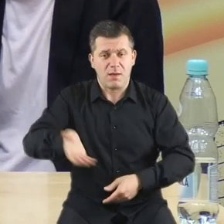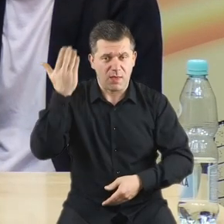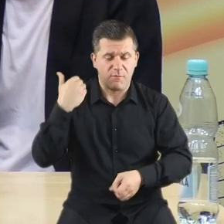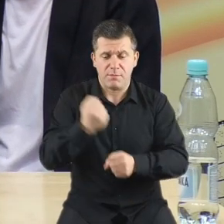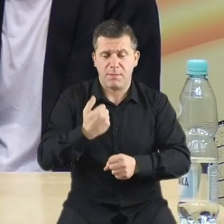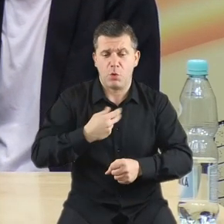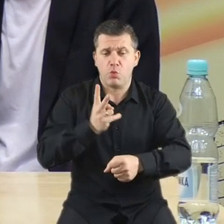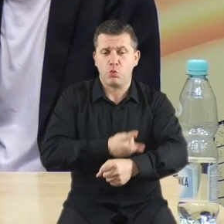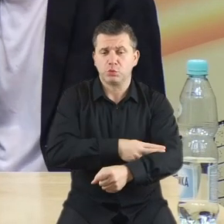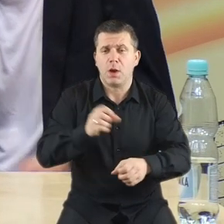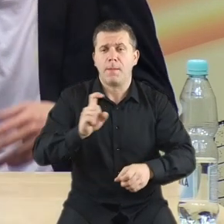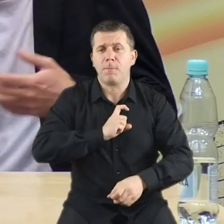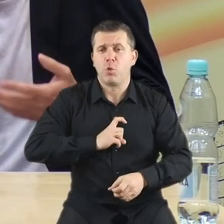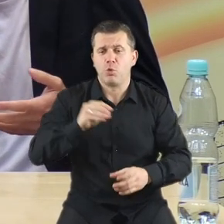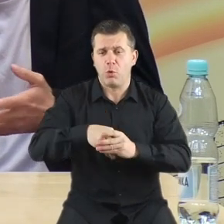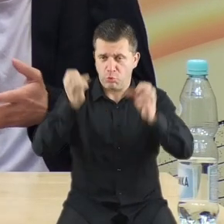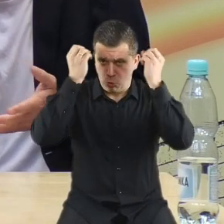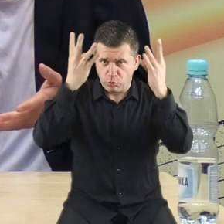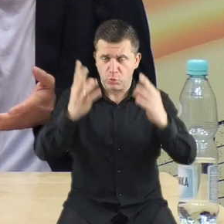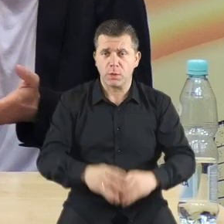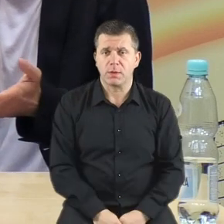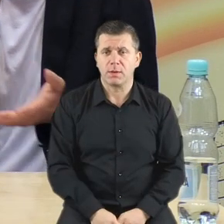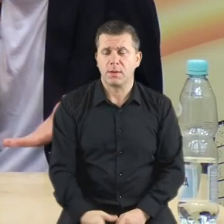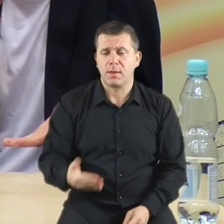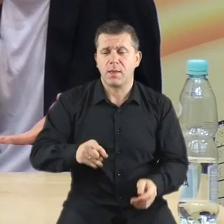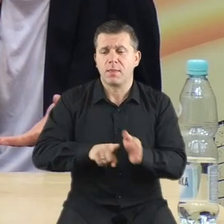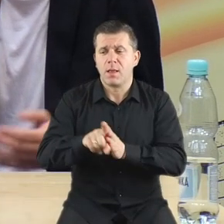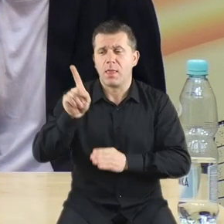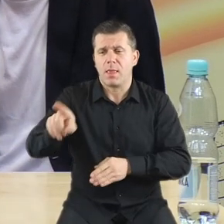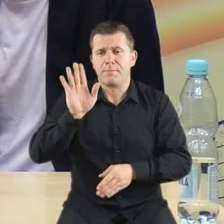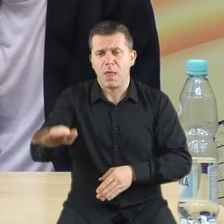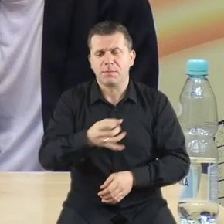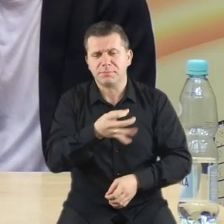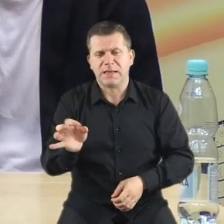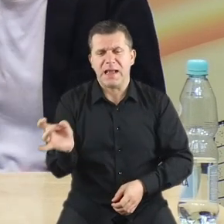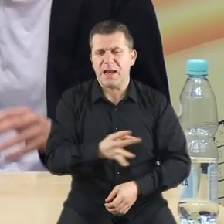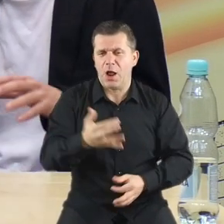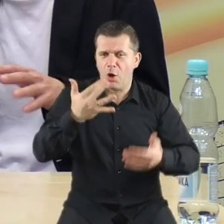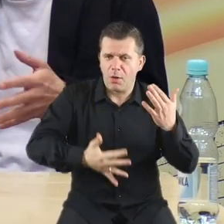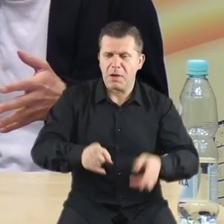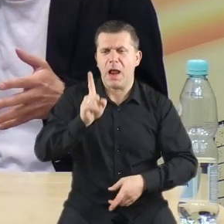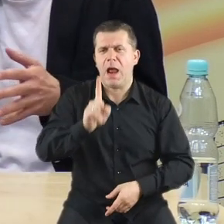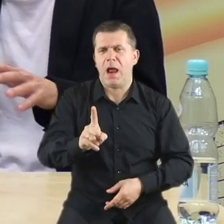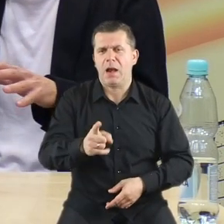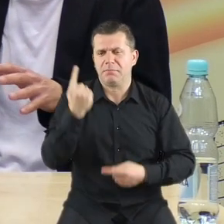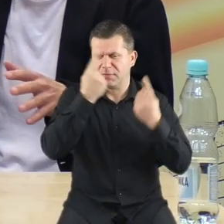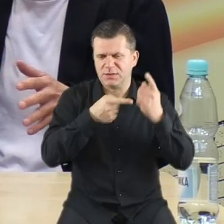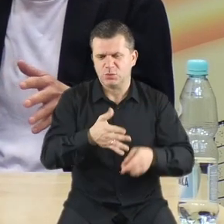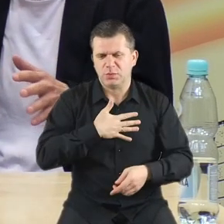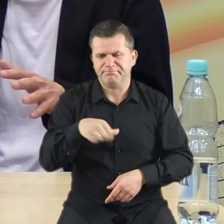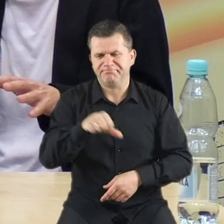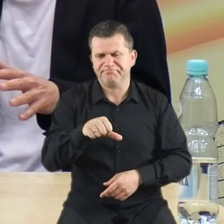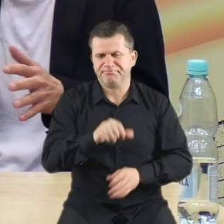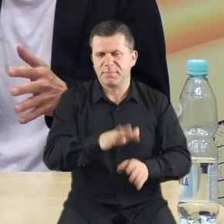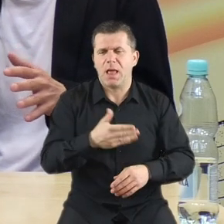Biurze Kultury. Miałem dla niej na urodziny jakąś taką grę komputerową, ale zacząłem, że ona jest trochę badziewna, nie miałem za bardzo